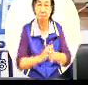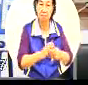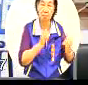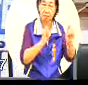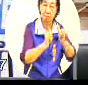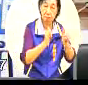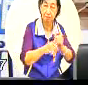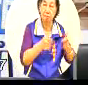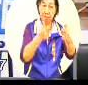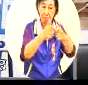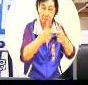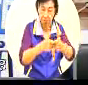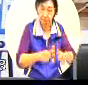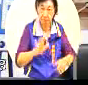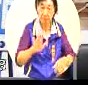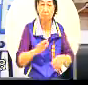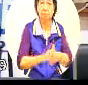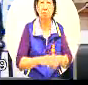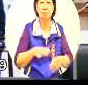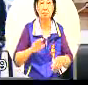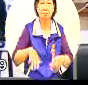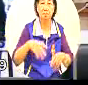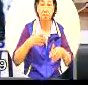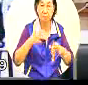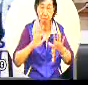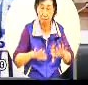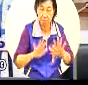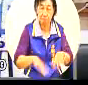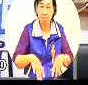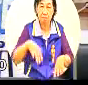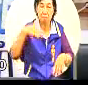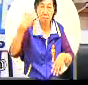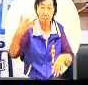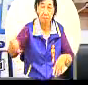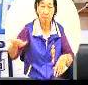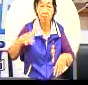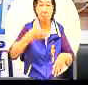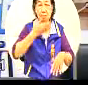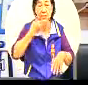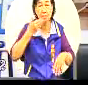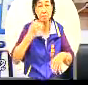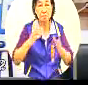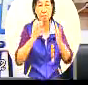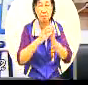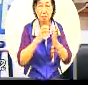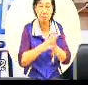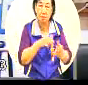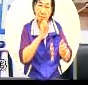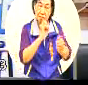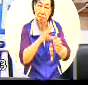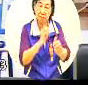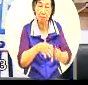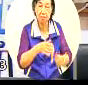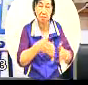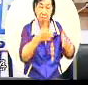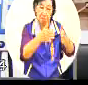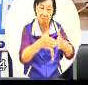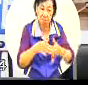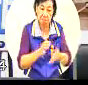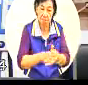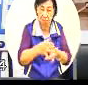水利局告诉他们必须随着自来水收费，然后呢是变相的涨价